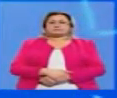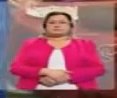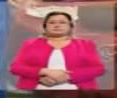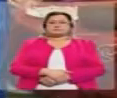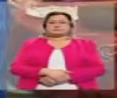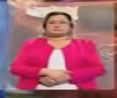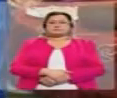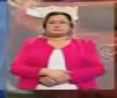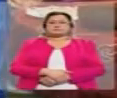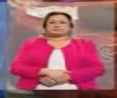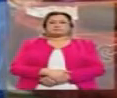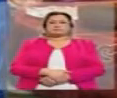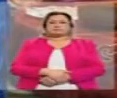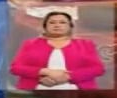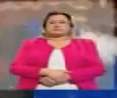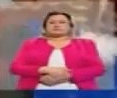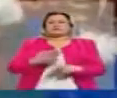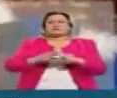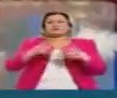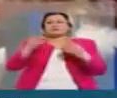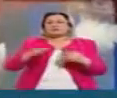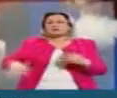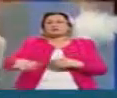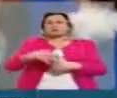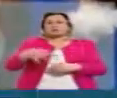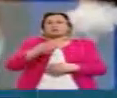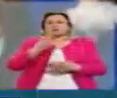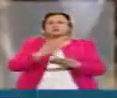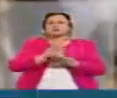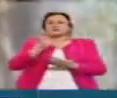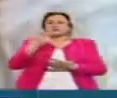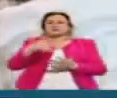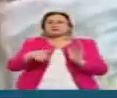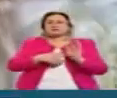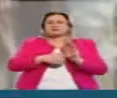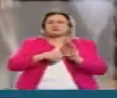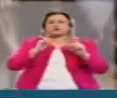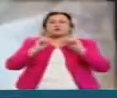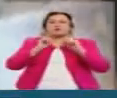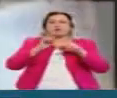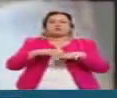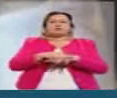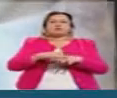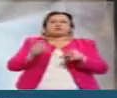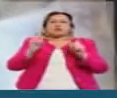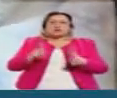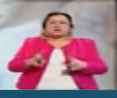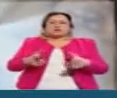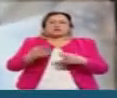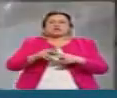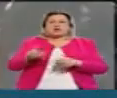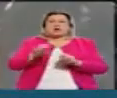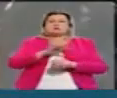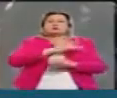мүшелері. Осы күні облыс аумағында 257 қоғамдық келісім кеңесі жұмыс істейді. Олардың біреуі облыстық, төртеуі қалалық, қалғандары аудандық және